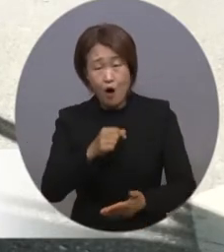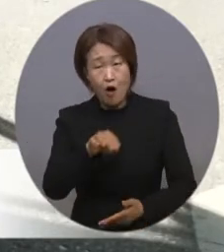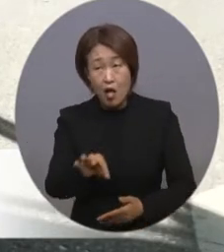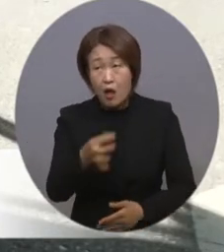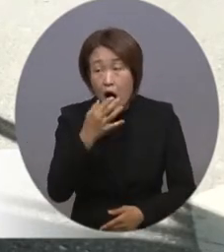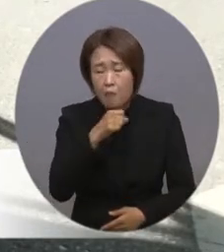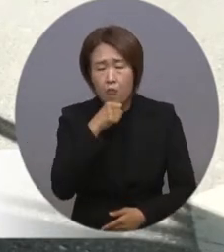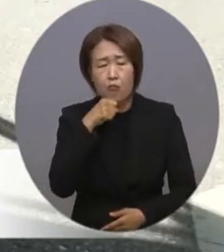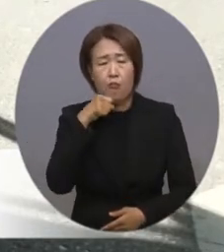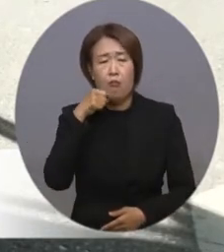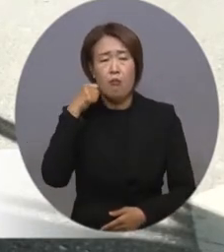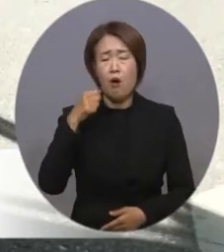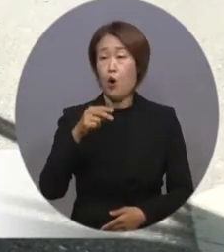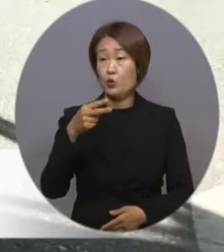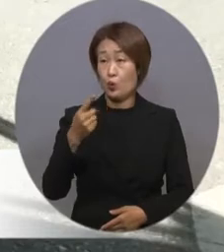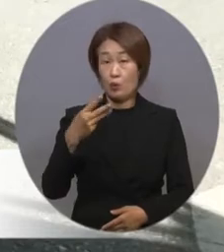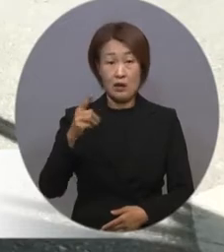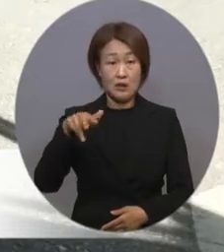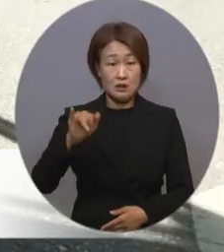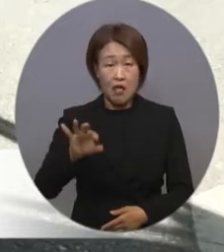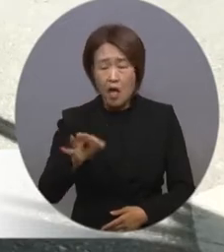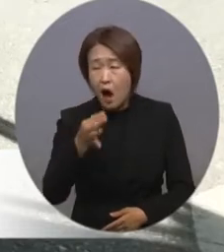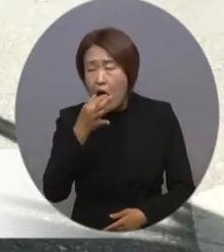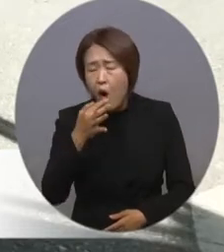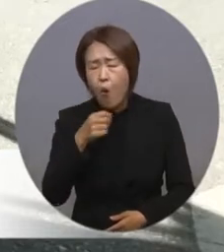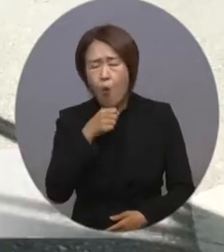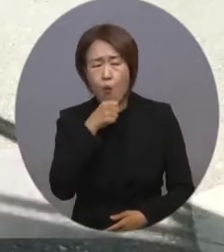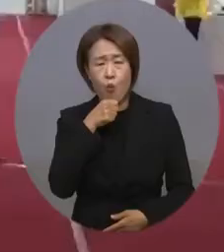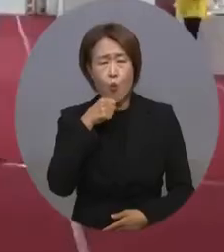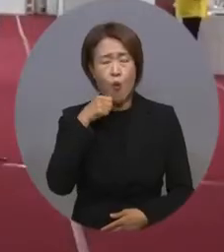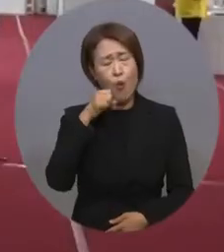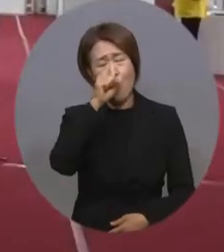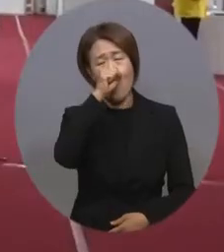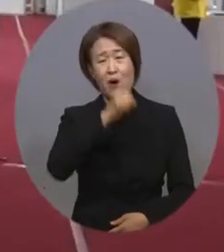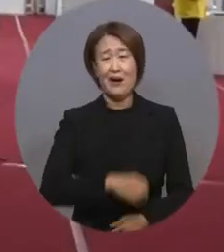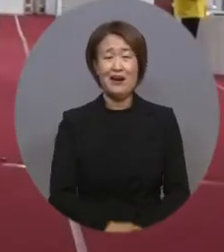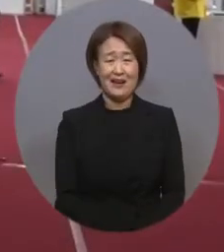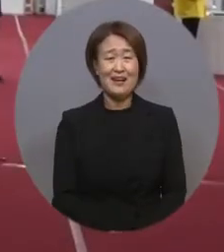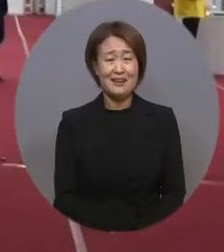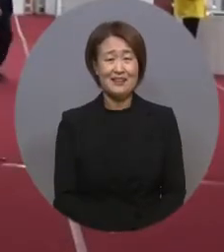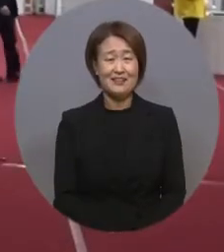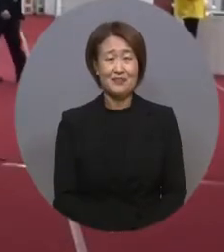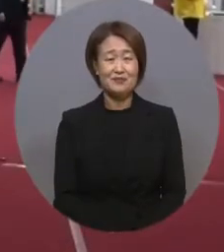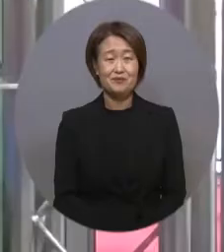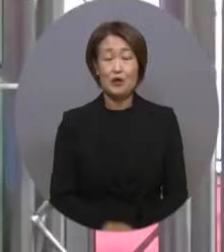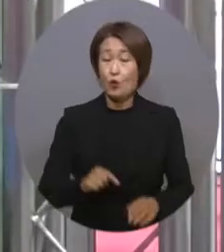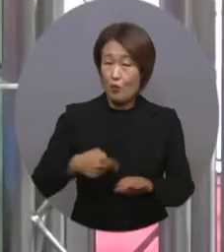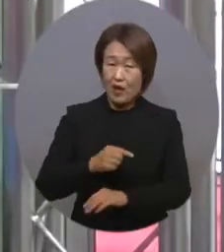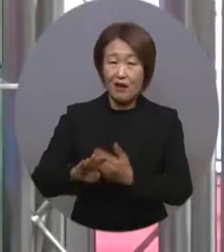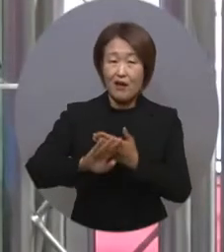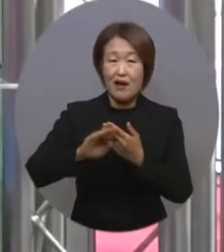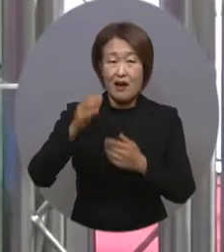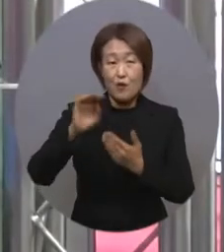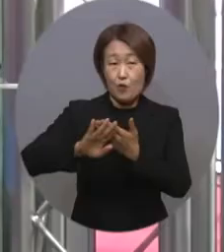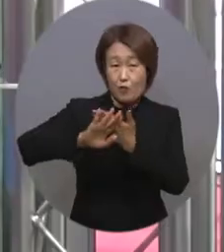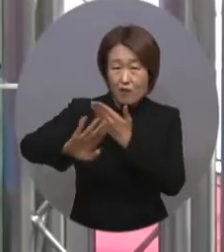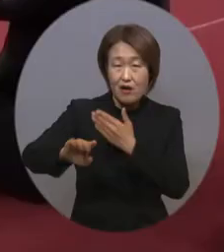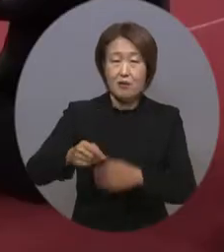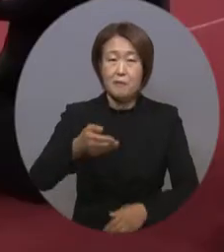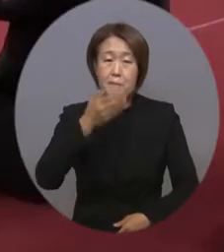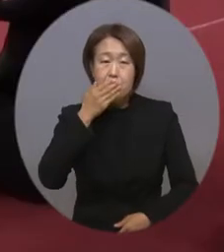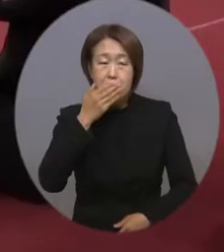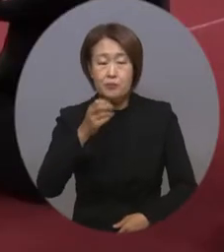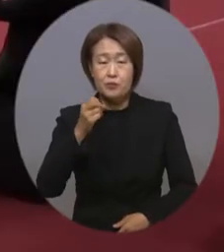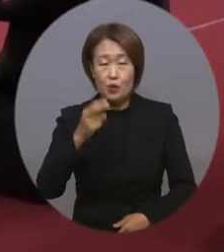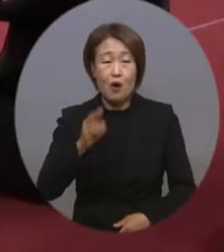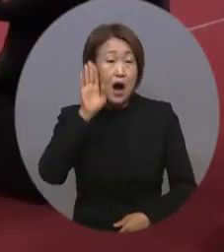도라지청 같은 거막 이것저것 좋은 것이 너무 많고 좋네요. 이 밖에도 국내외 식품 기업의 신규 시장 개척과